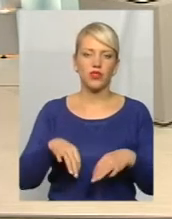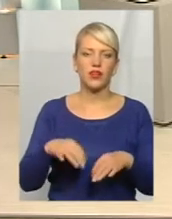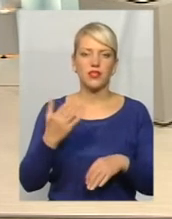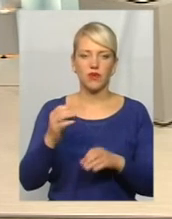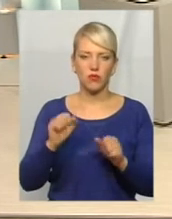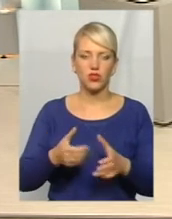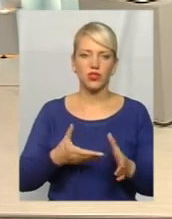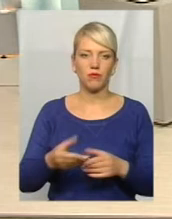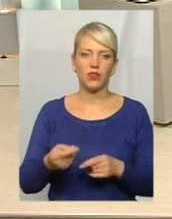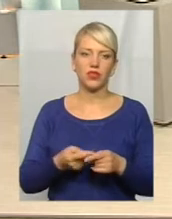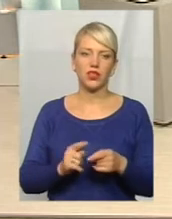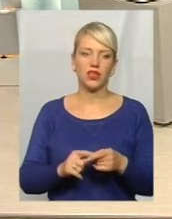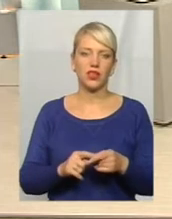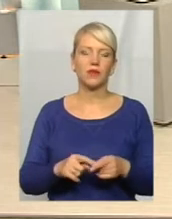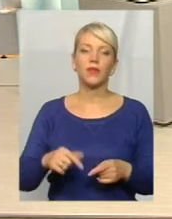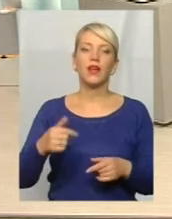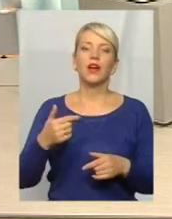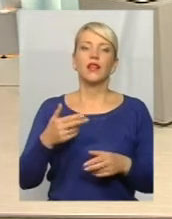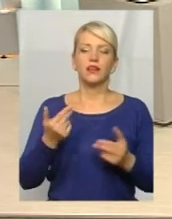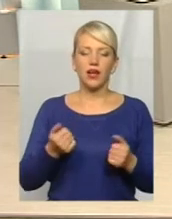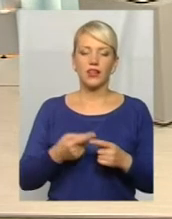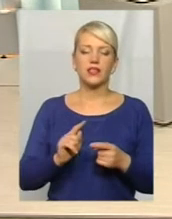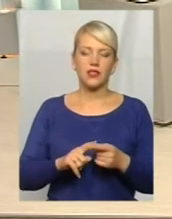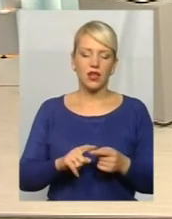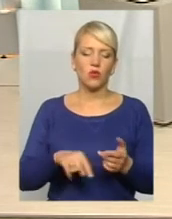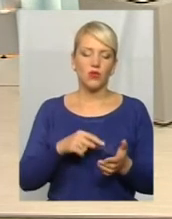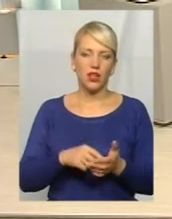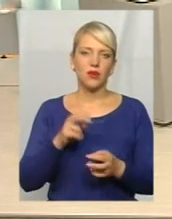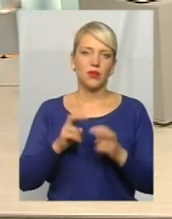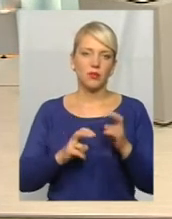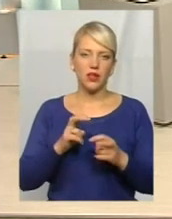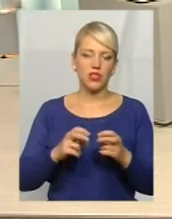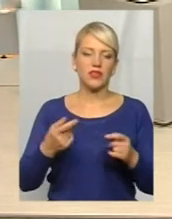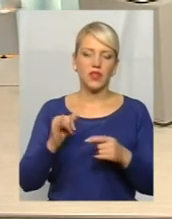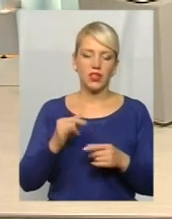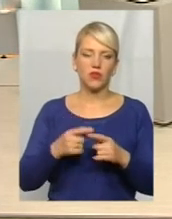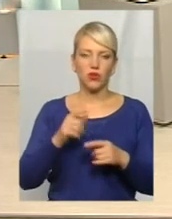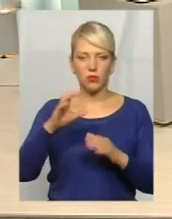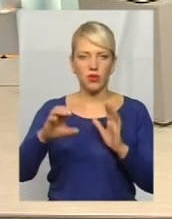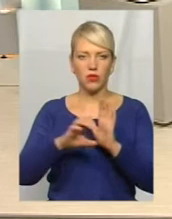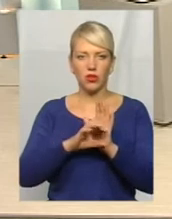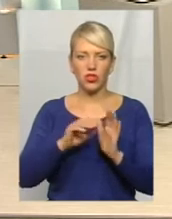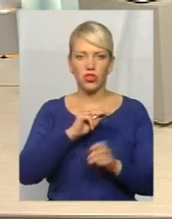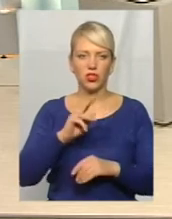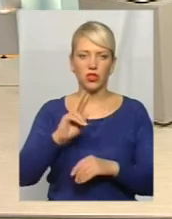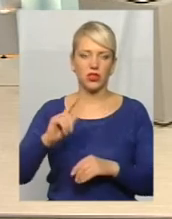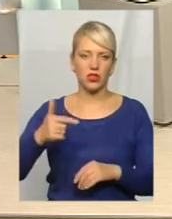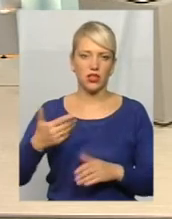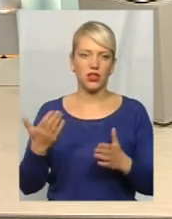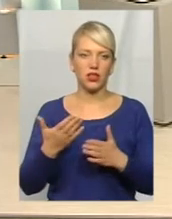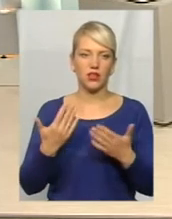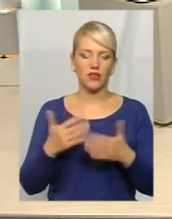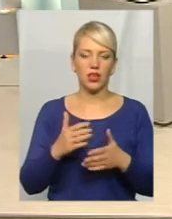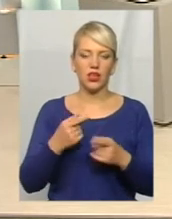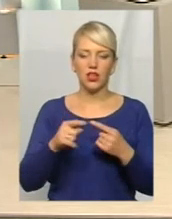ні? Так, спецкомунтранс – це є комунальне підприємство, яке напряму підпорядковується управлінню житлово-комунального господарства, як і 15